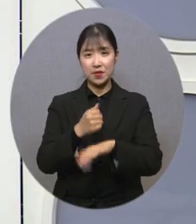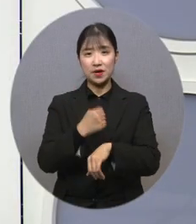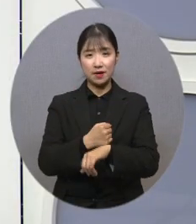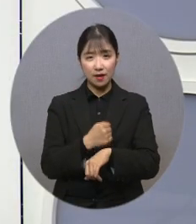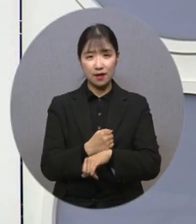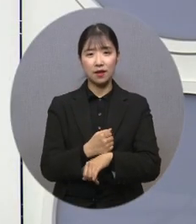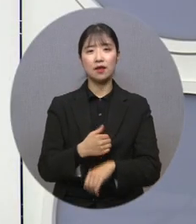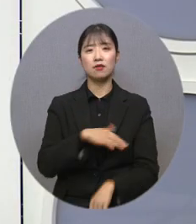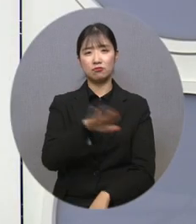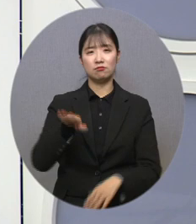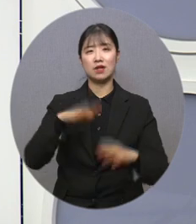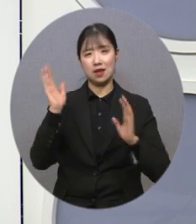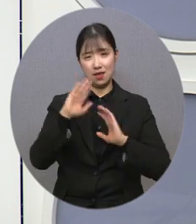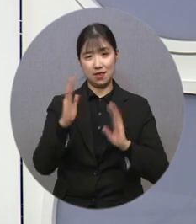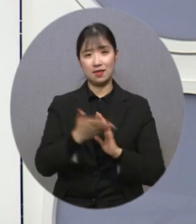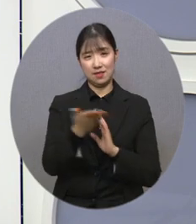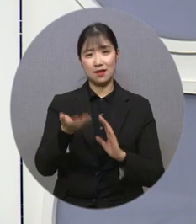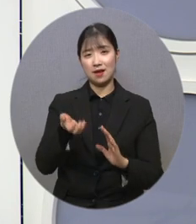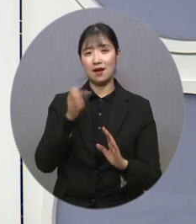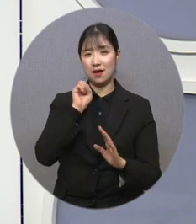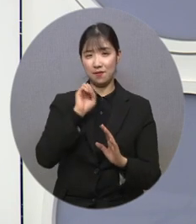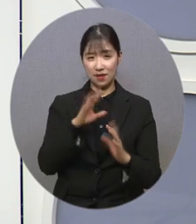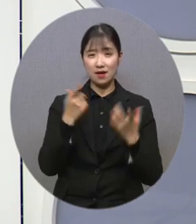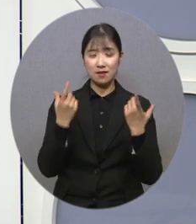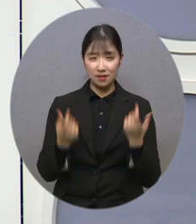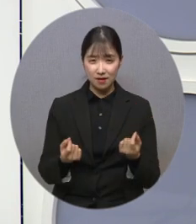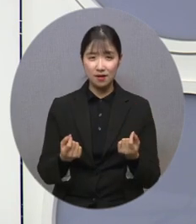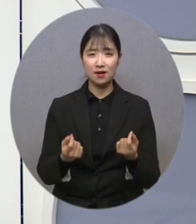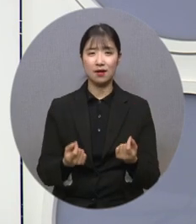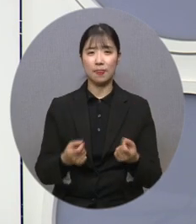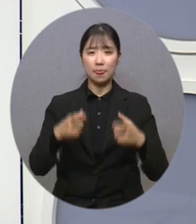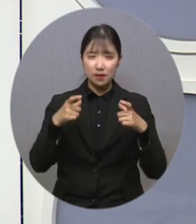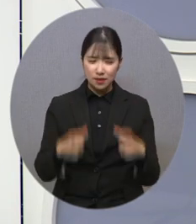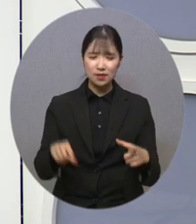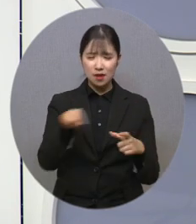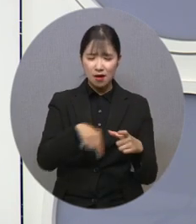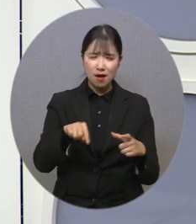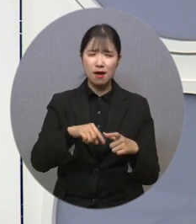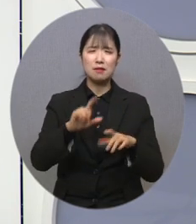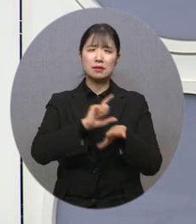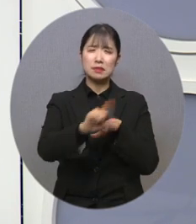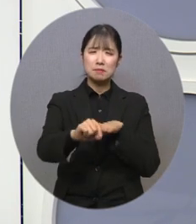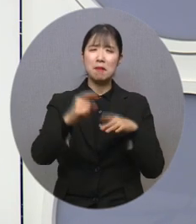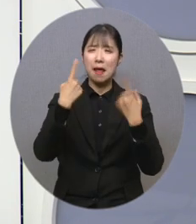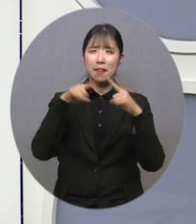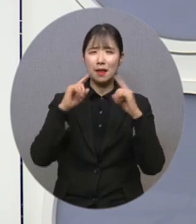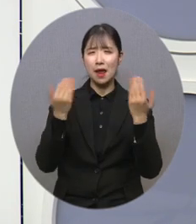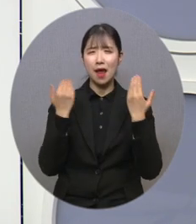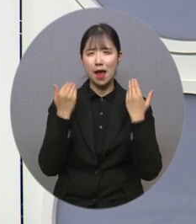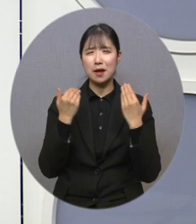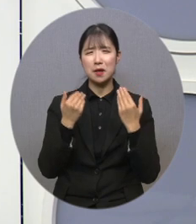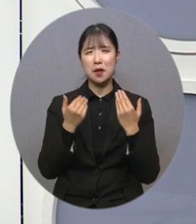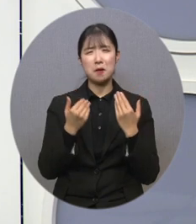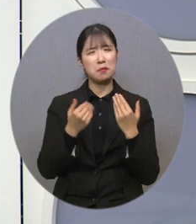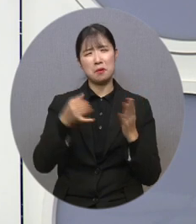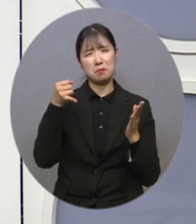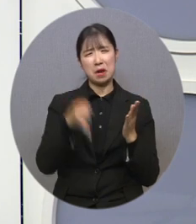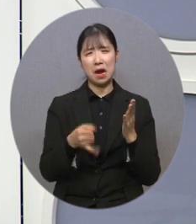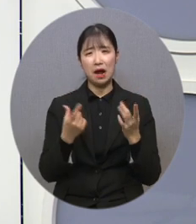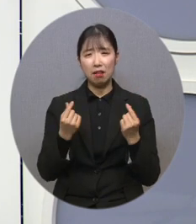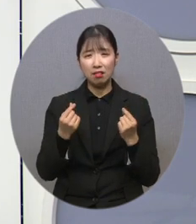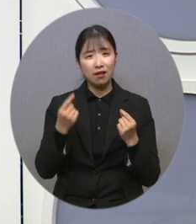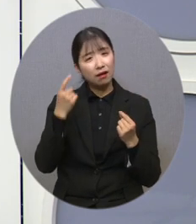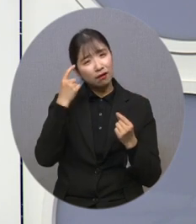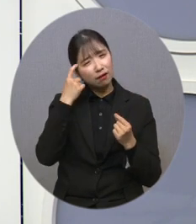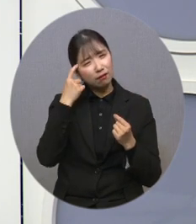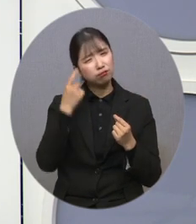우리 학생들, 아까 이제 말씀하신 대로 지역에 있는 학생들, 지방에 있는 학생들은 뭐 열등하다 이런